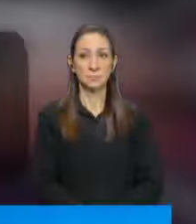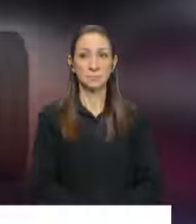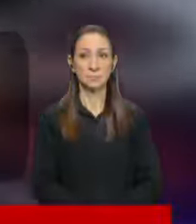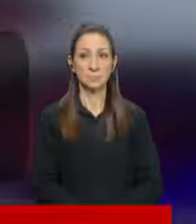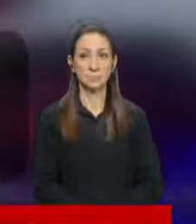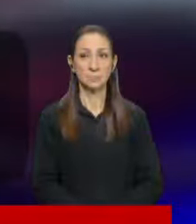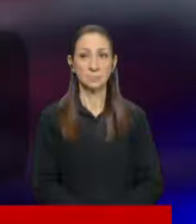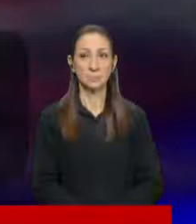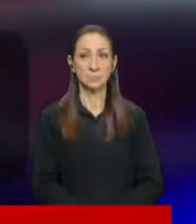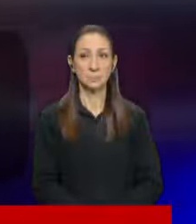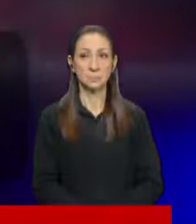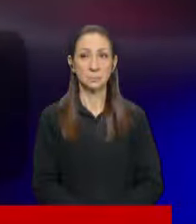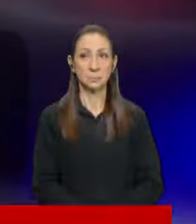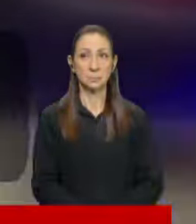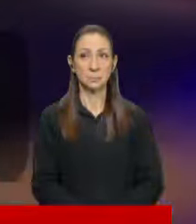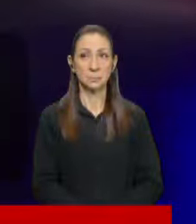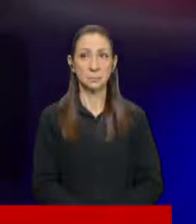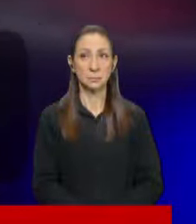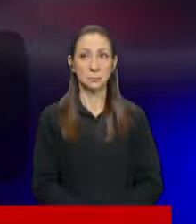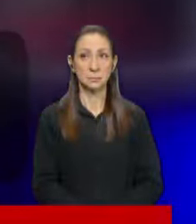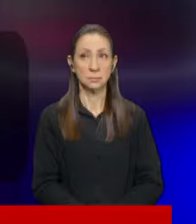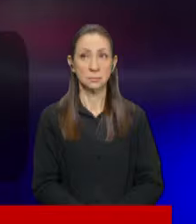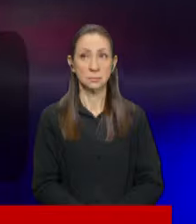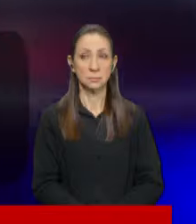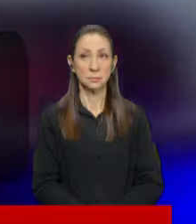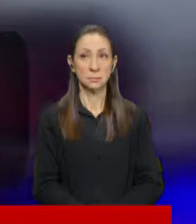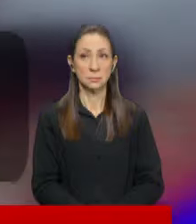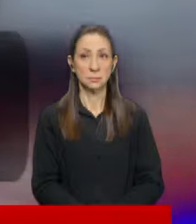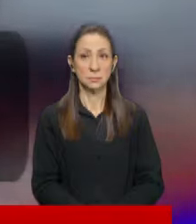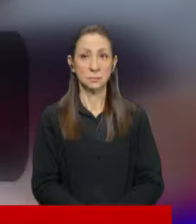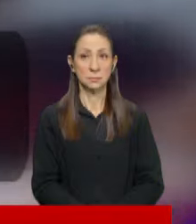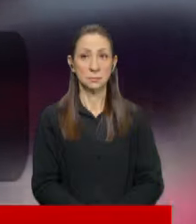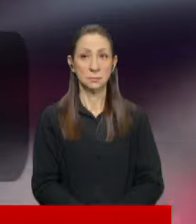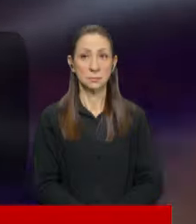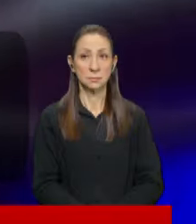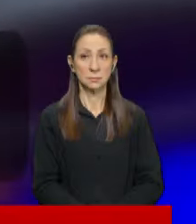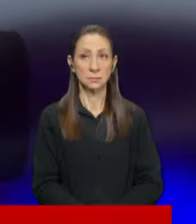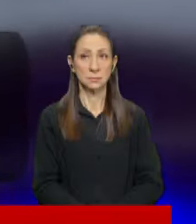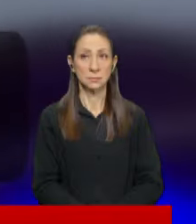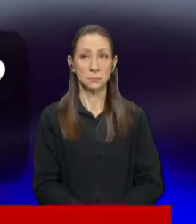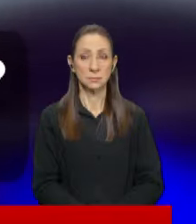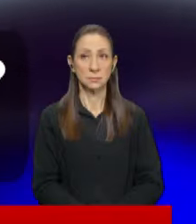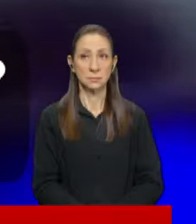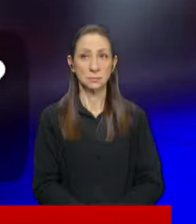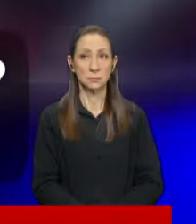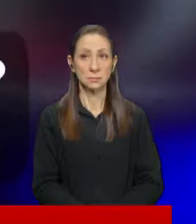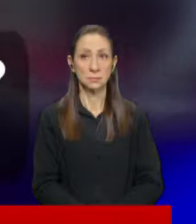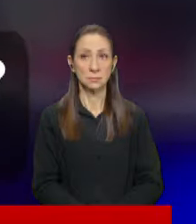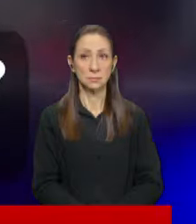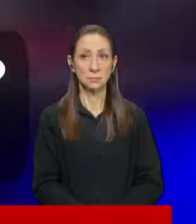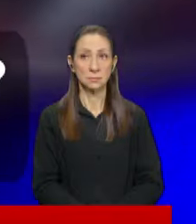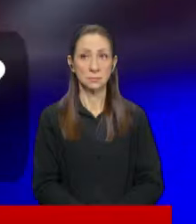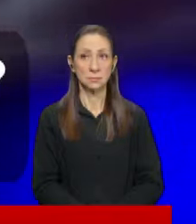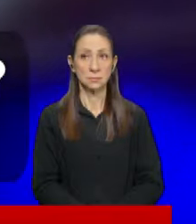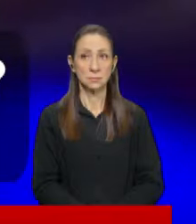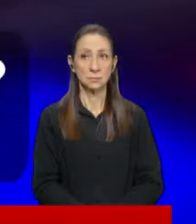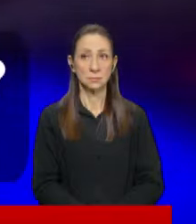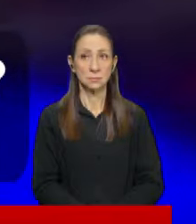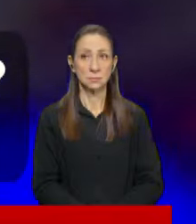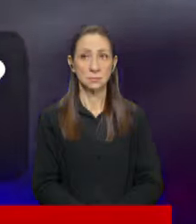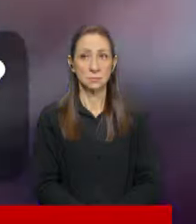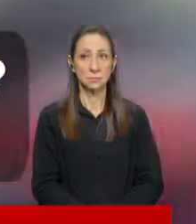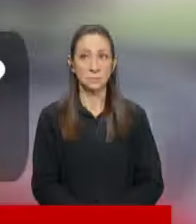Bağıramazsınız. Bağırmaya devam edin. Bağıramazsınız. Ya yürü git. Durağı kaçırdınız. Ya yürü git. Bak bağırma. Ne bağırıyorsun